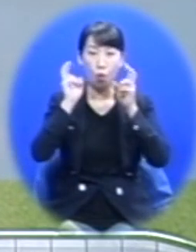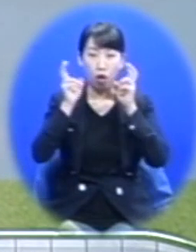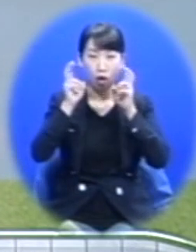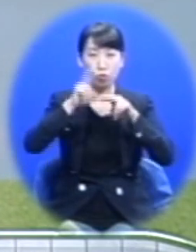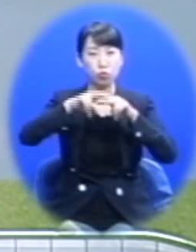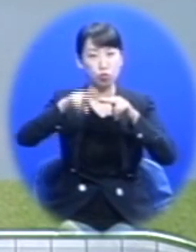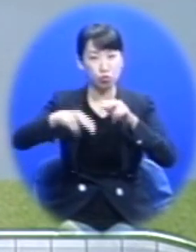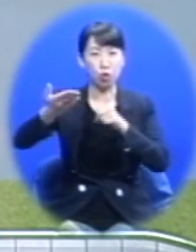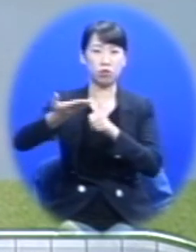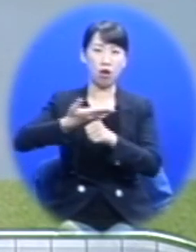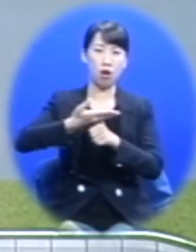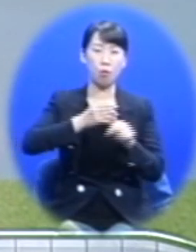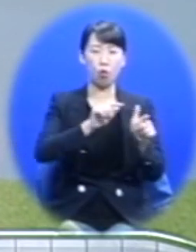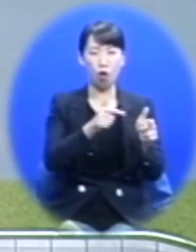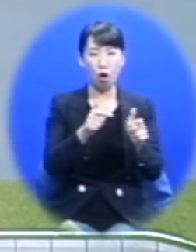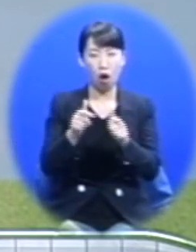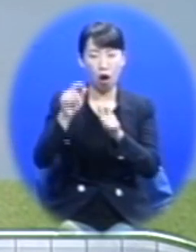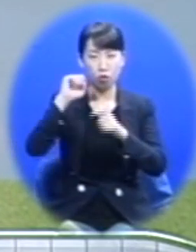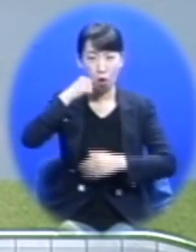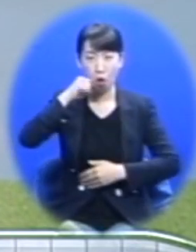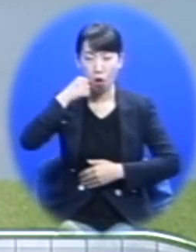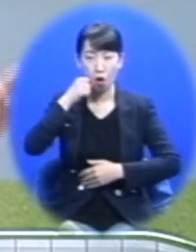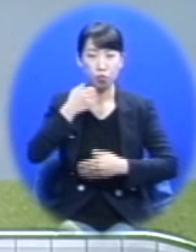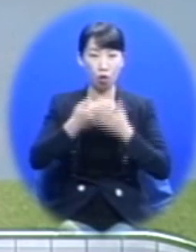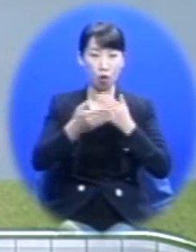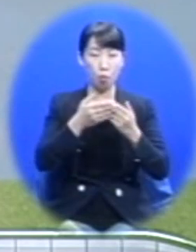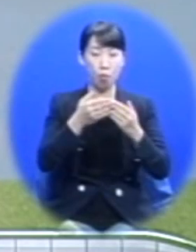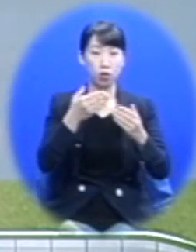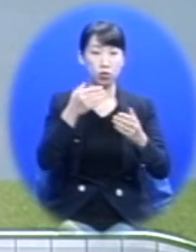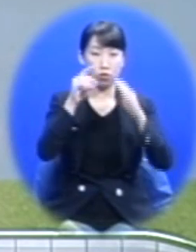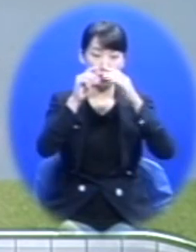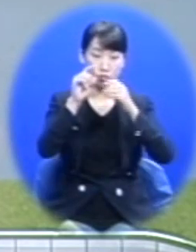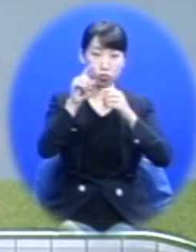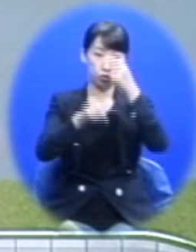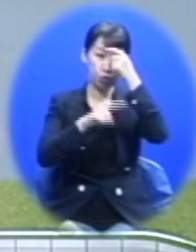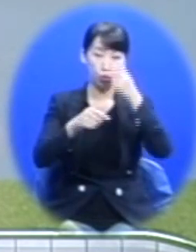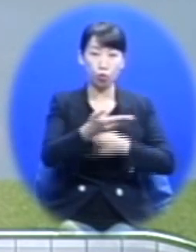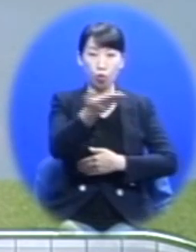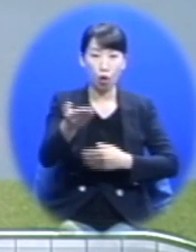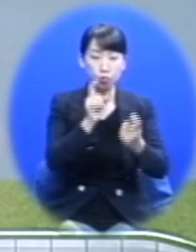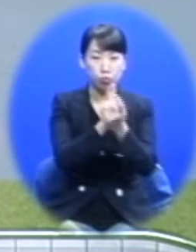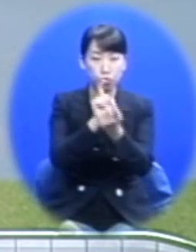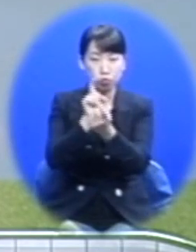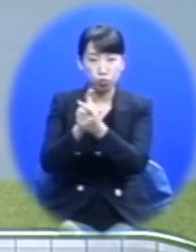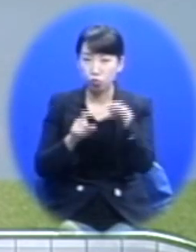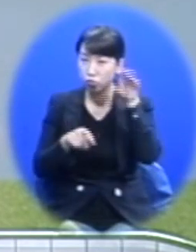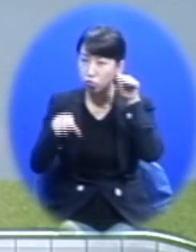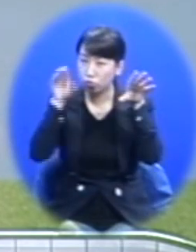했거나 이런 여러 가지 어려운 일들을 겪으시는 교우들의 이야기를 들으면서 마음이 안타까울